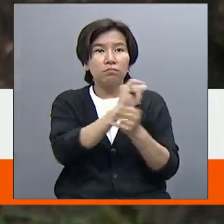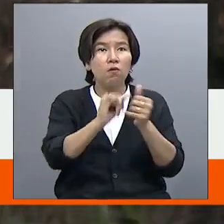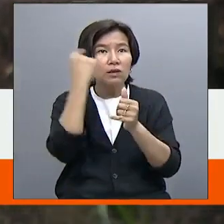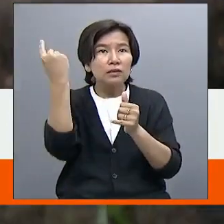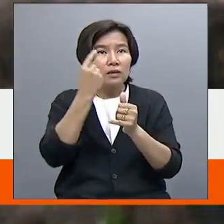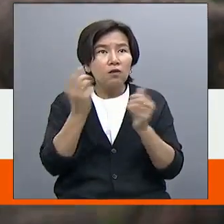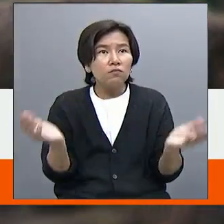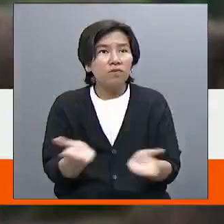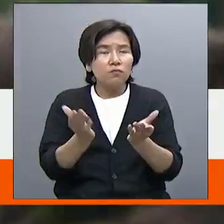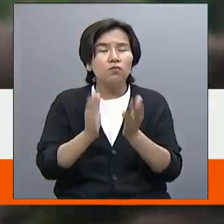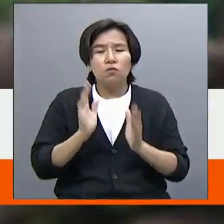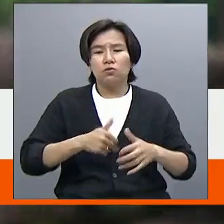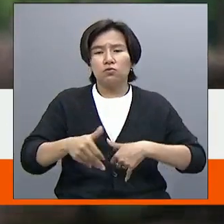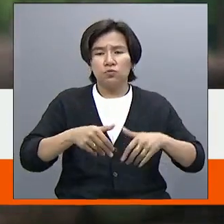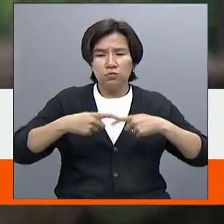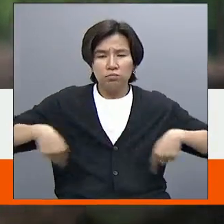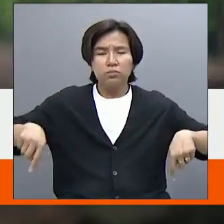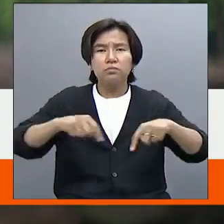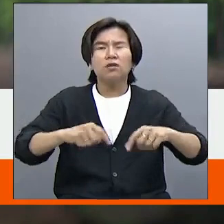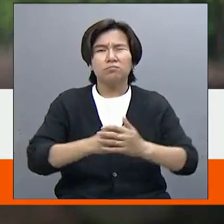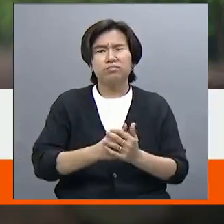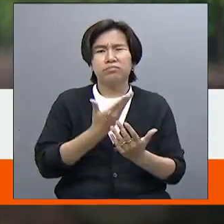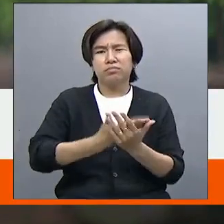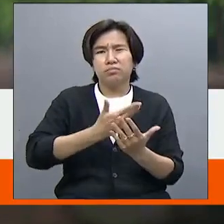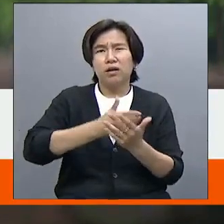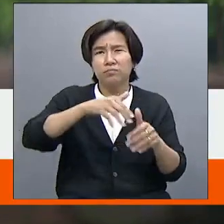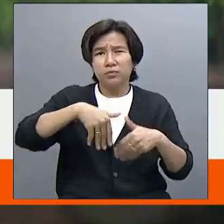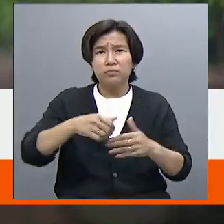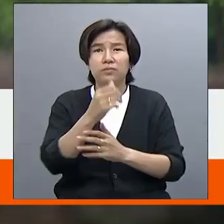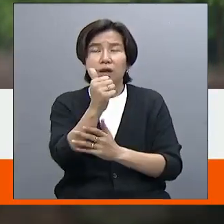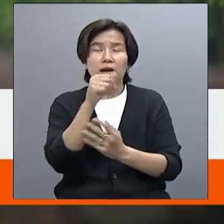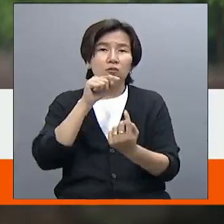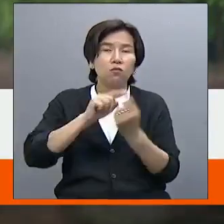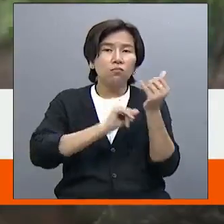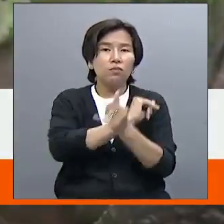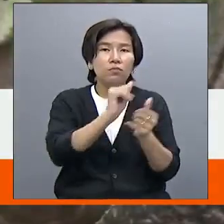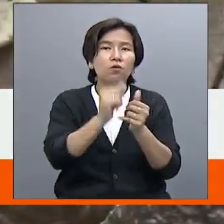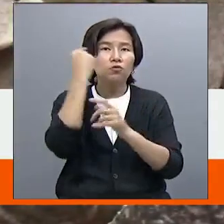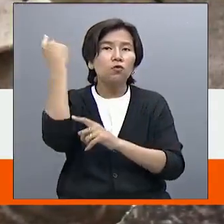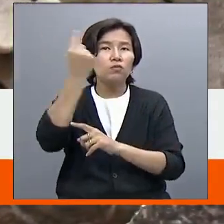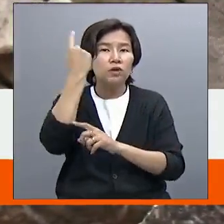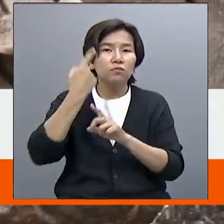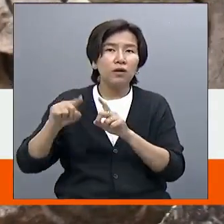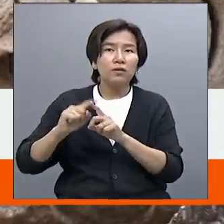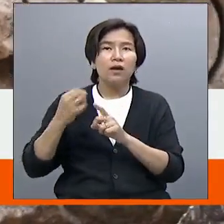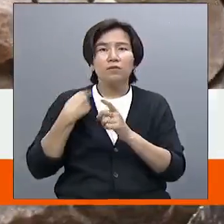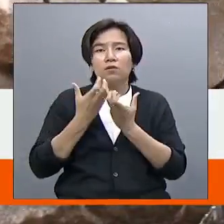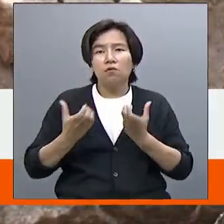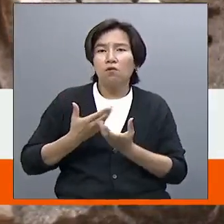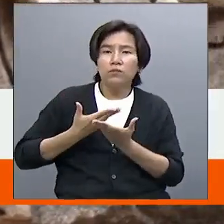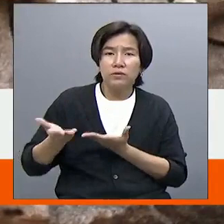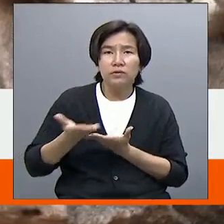เกิดรายได้ขึ้นมาจากการเป็นแหล่งท่องเที่ยวจากการที่มีผู้คนทั่วไปท่องเที่ยวและเกิดการจับจ่ายใช้สอย